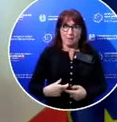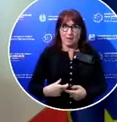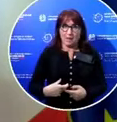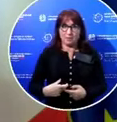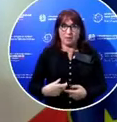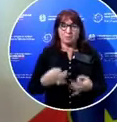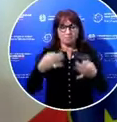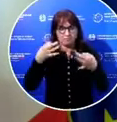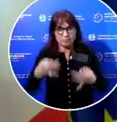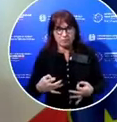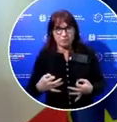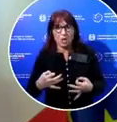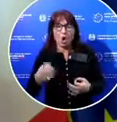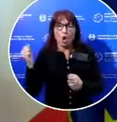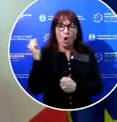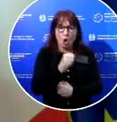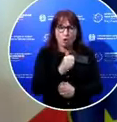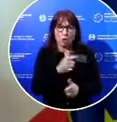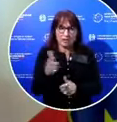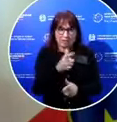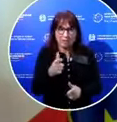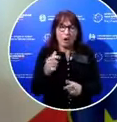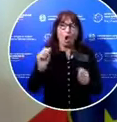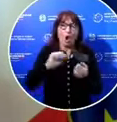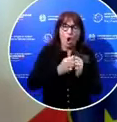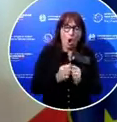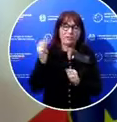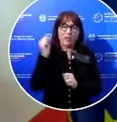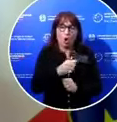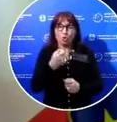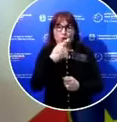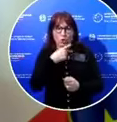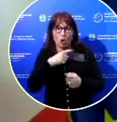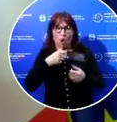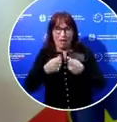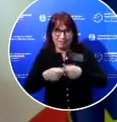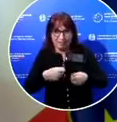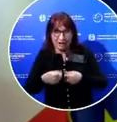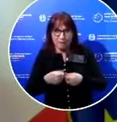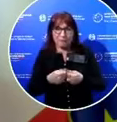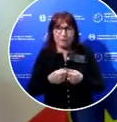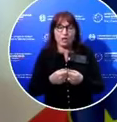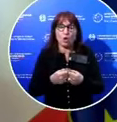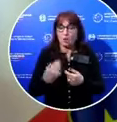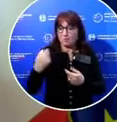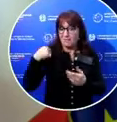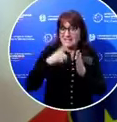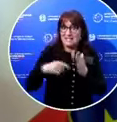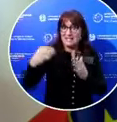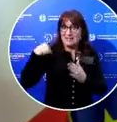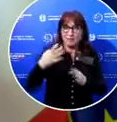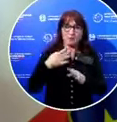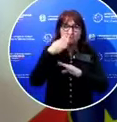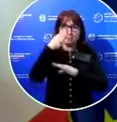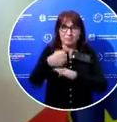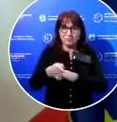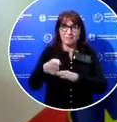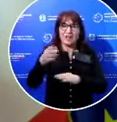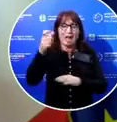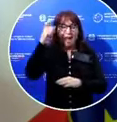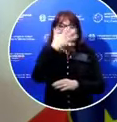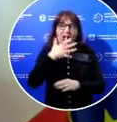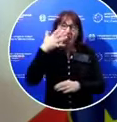stabilità dell'area, di contrasto al terrorismo, di lotta al traffico di droga, anche in occasione della missione che ho effettuato lo scorso settembre in Uzbekistan,